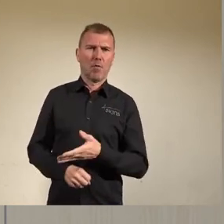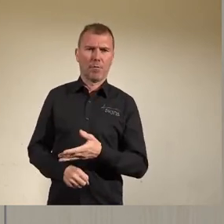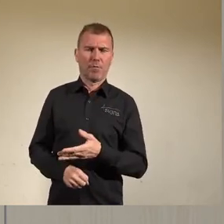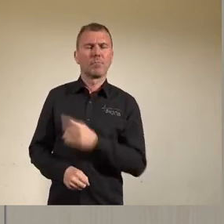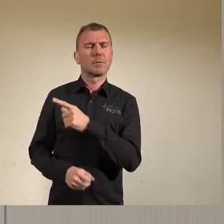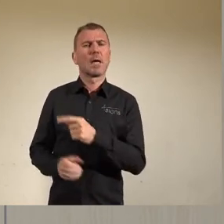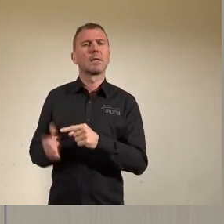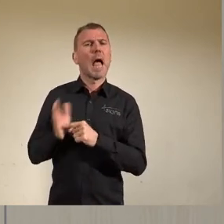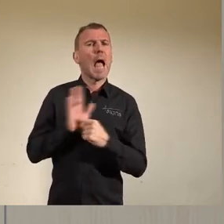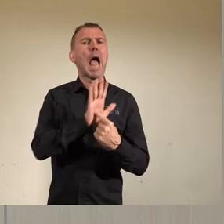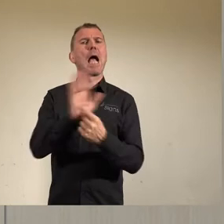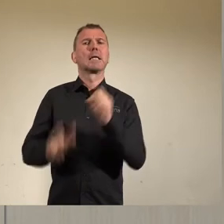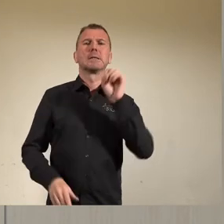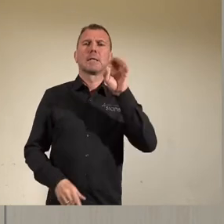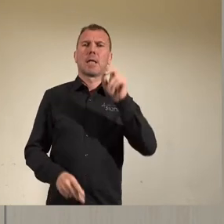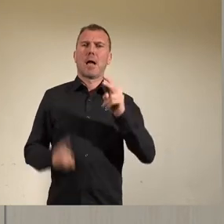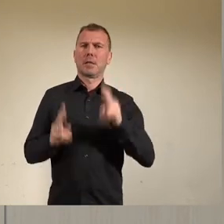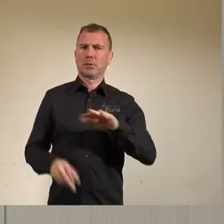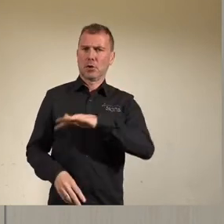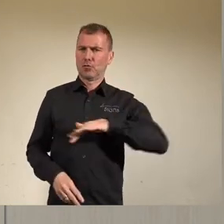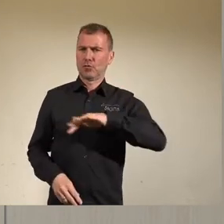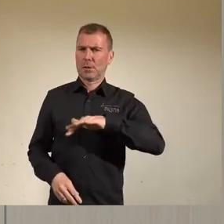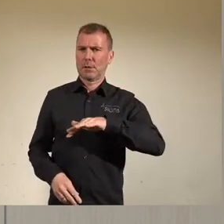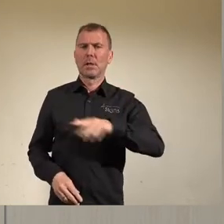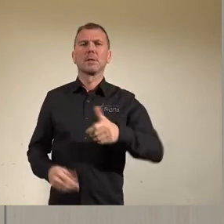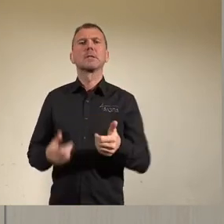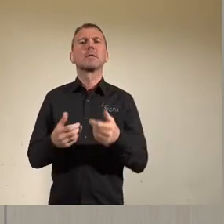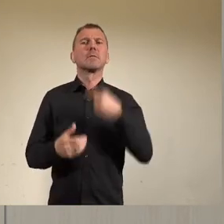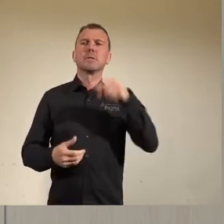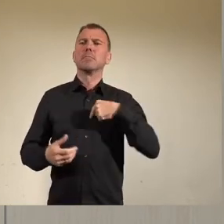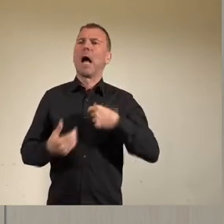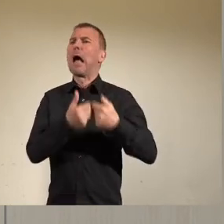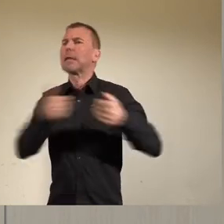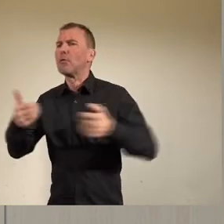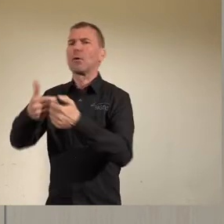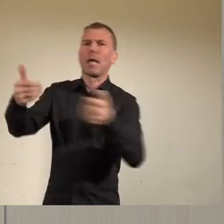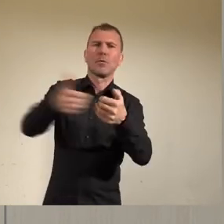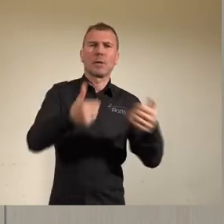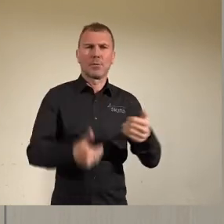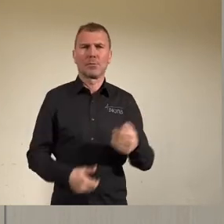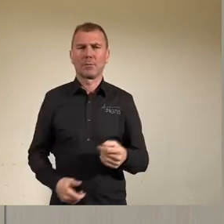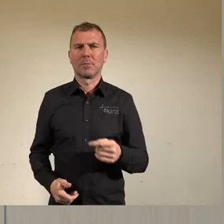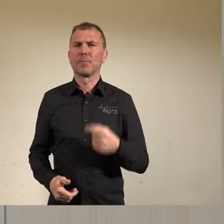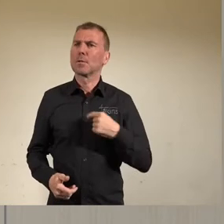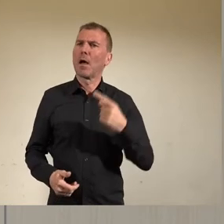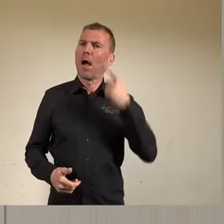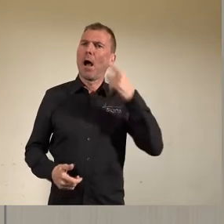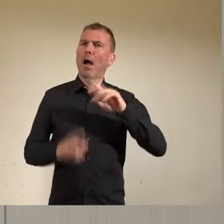Stadt, die sich häufig dadurch auszeichnet, dass Trennung betont wird und der Rat als zerstritten